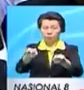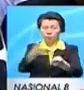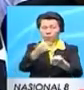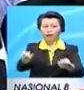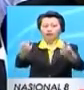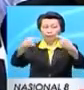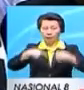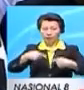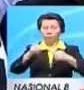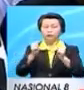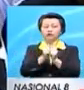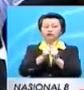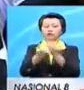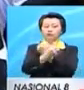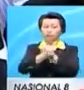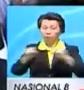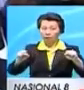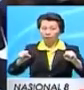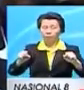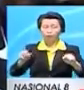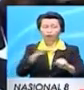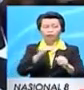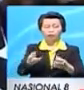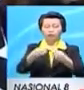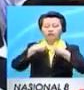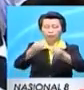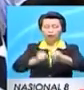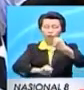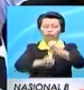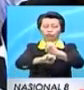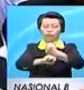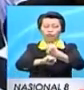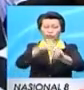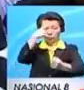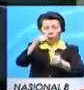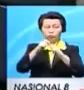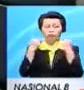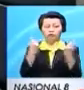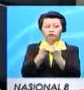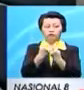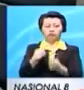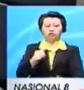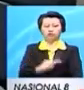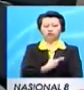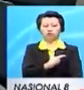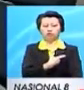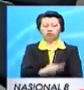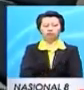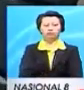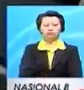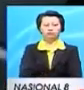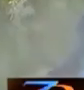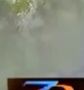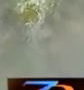balik dengan selamat dan beri sokongan yang padu lah pada pasukan T-Team.